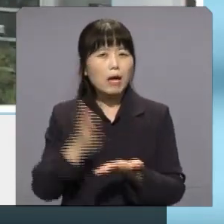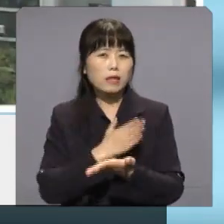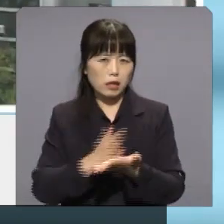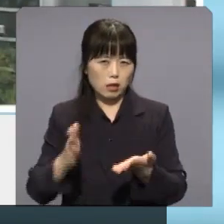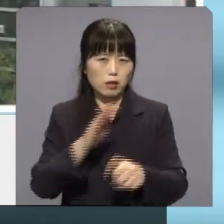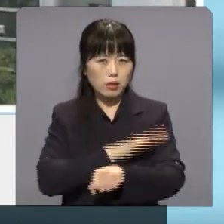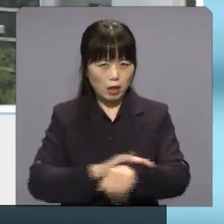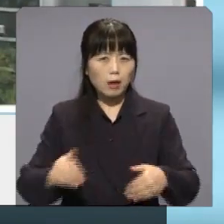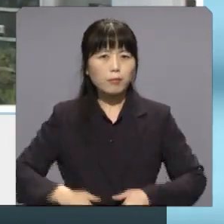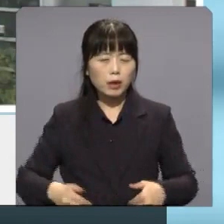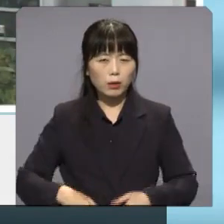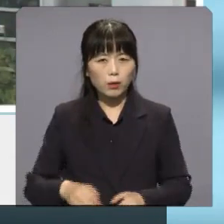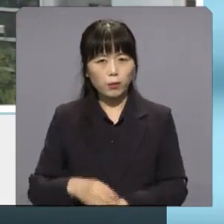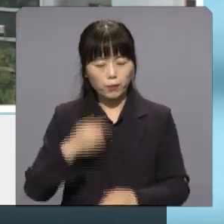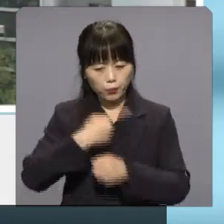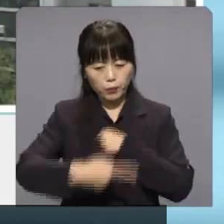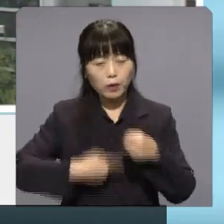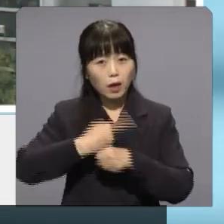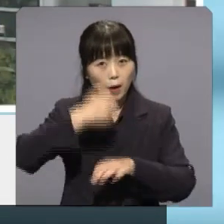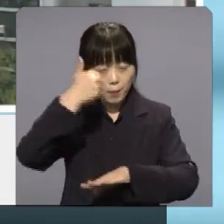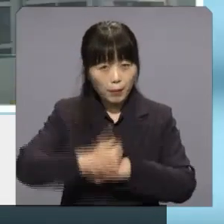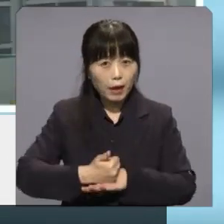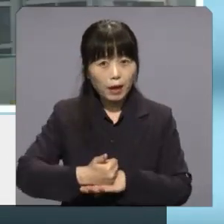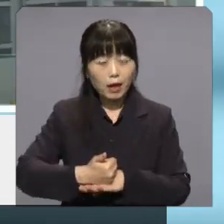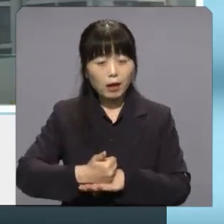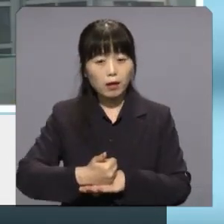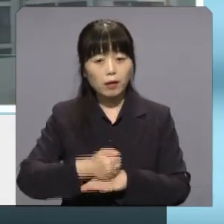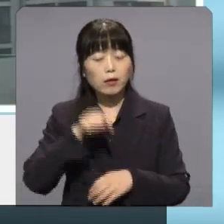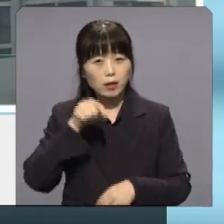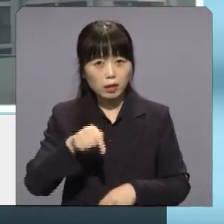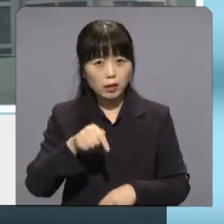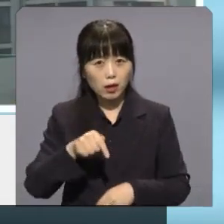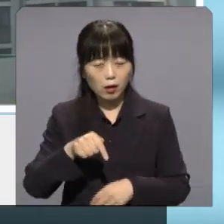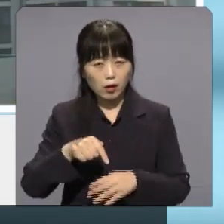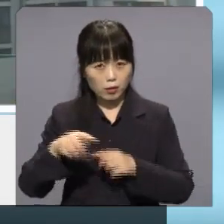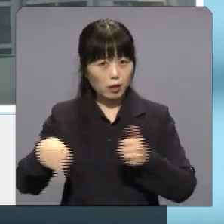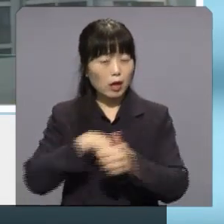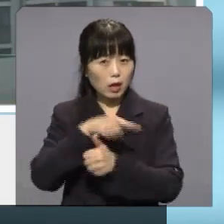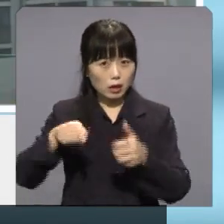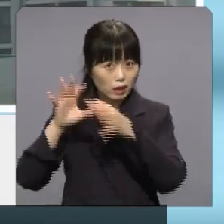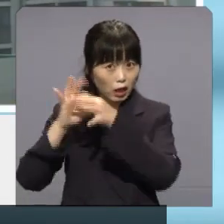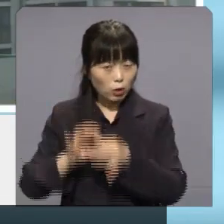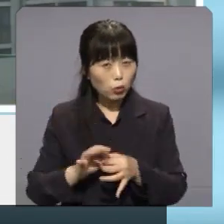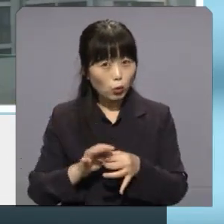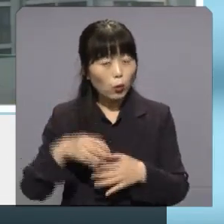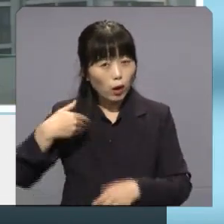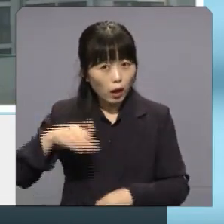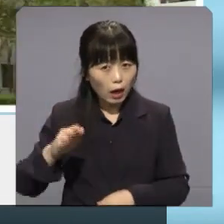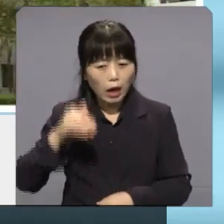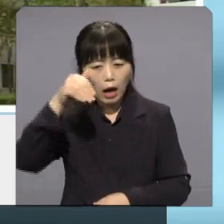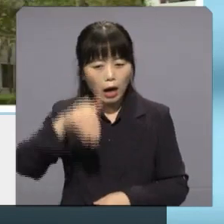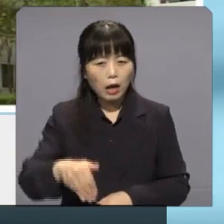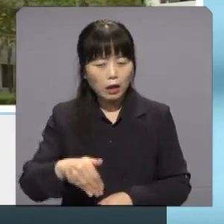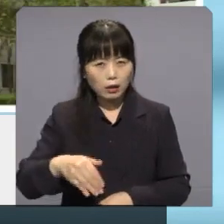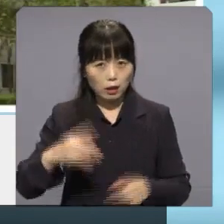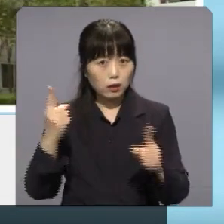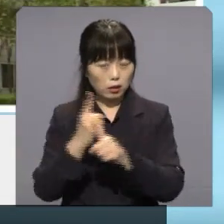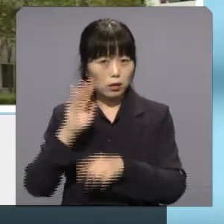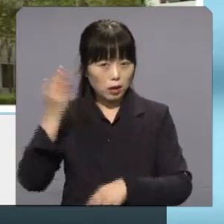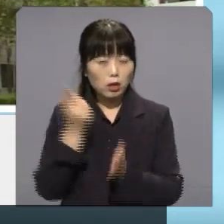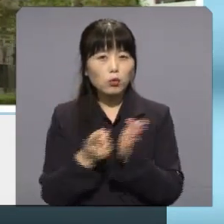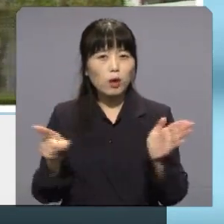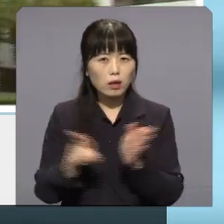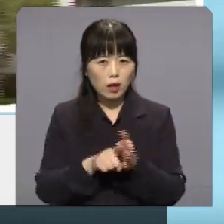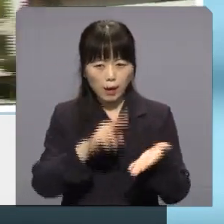됩니다 자 연말까지 그러면 이런 뭐 이찬 계속 이 될 것이냐 저는 학장이 되려면